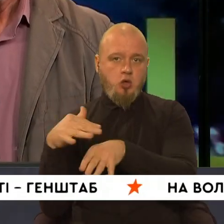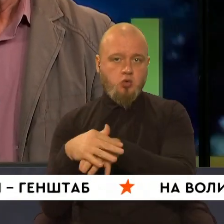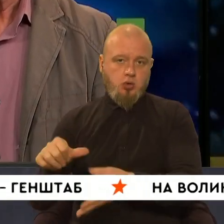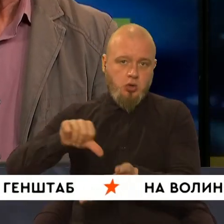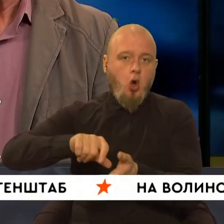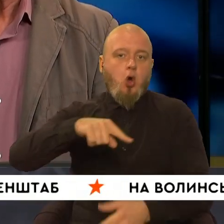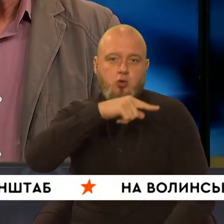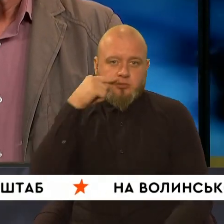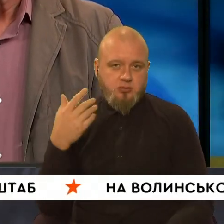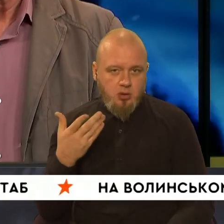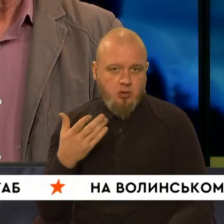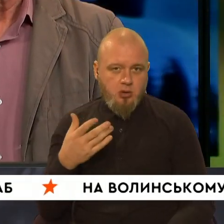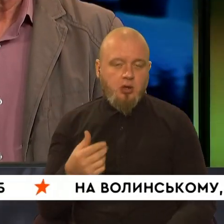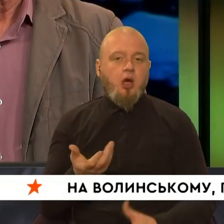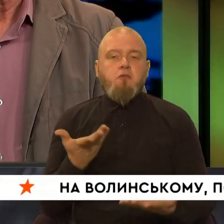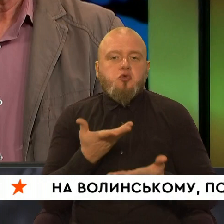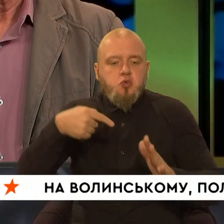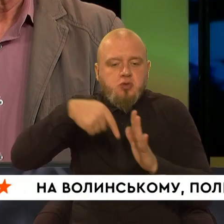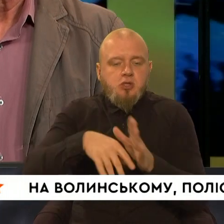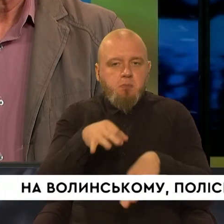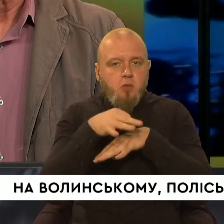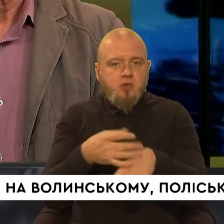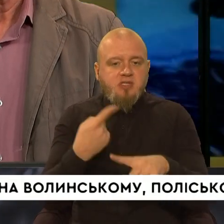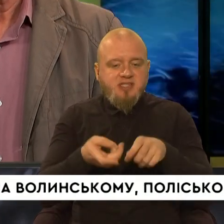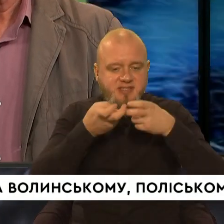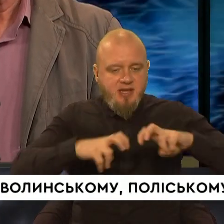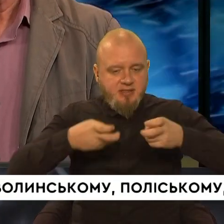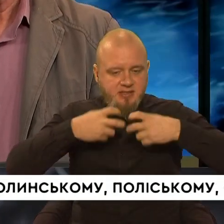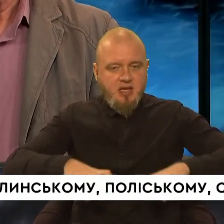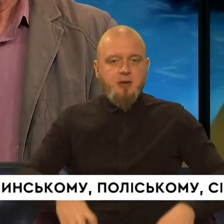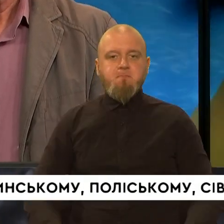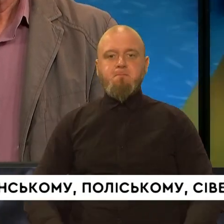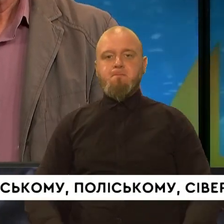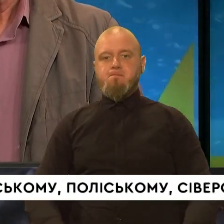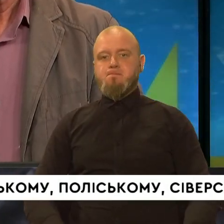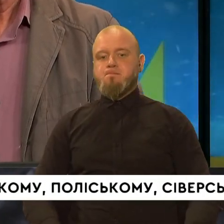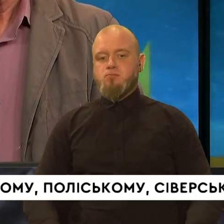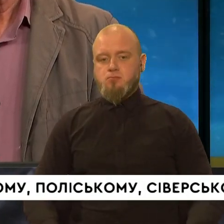Росія. Тож, в чому сенс проводити ці засідання?